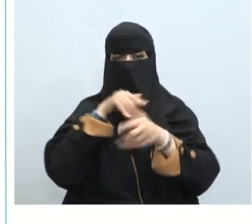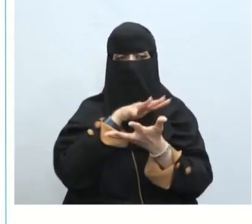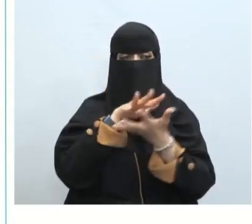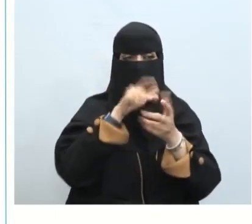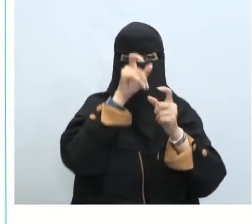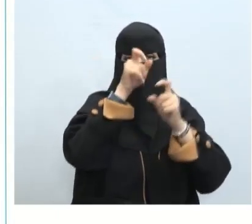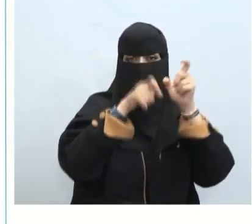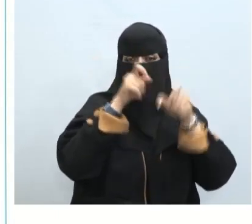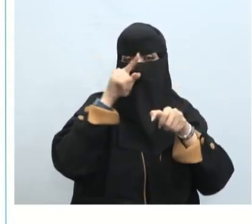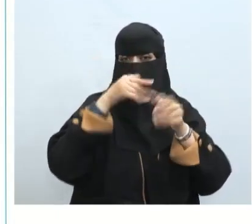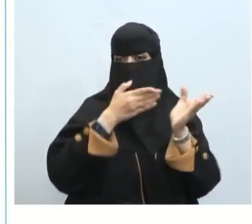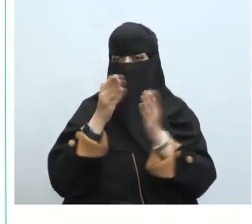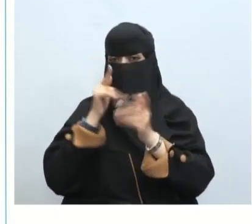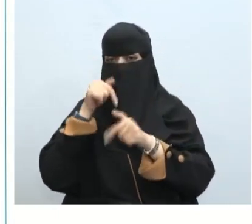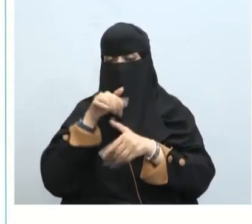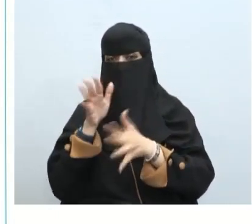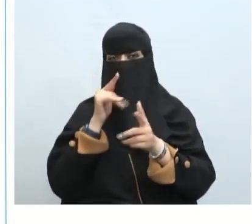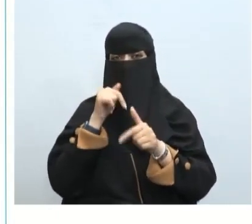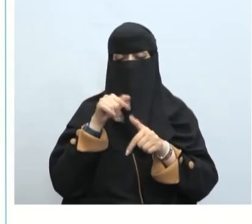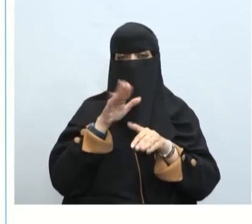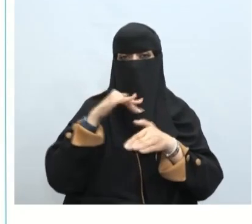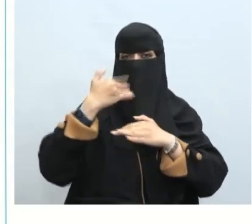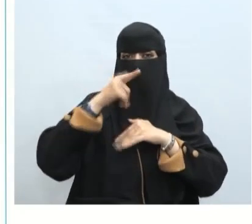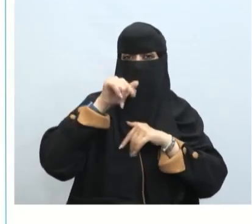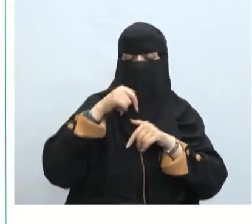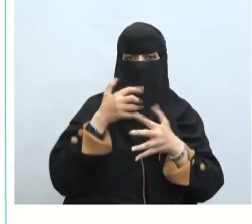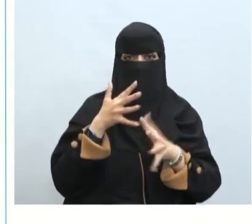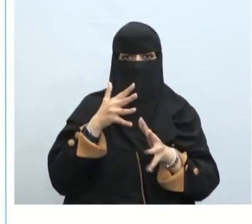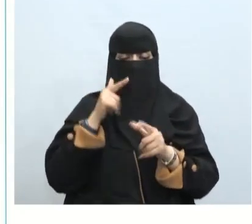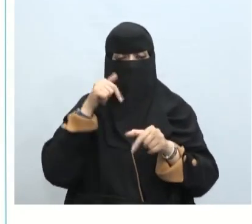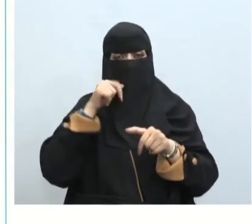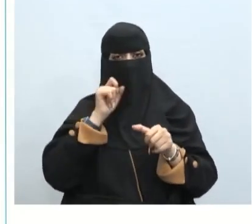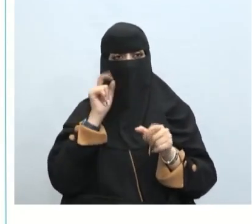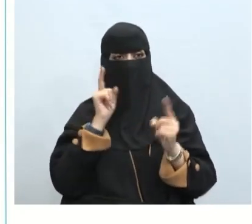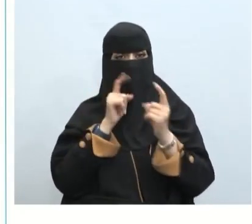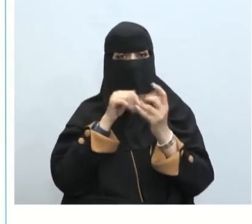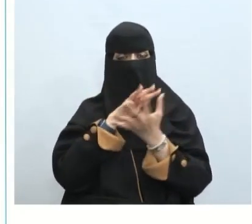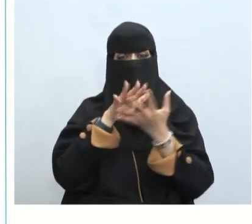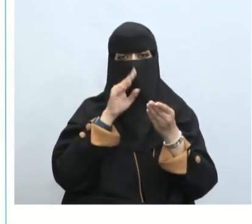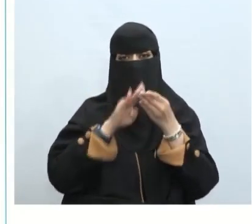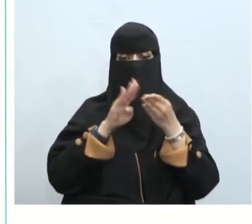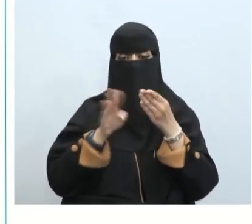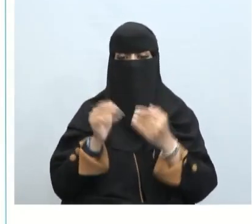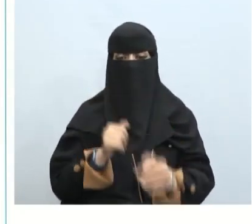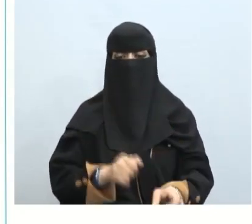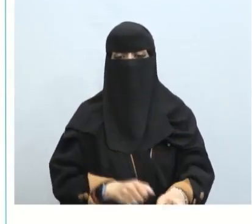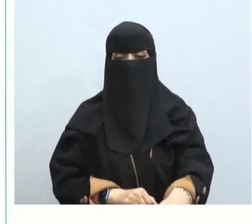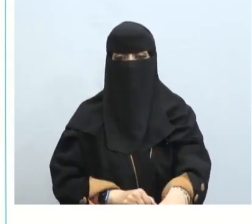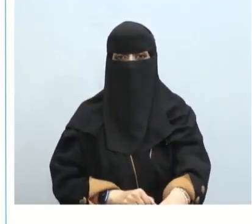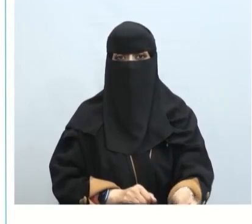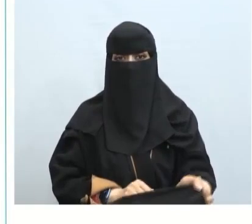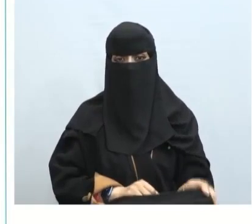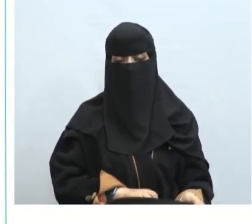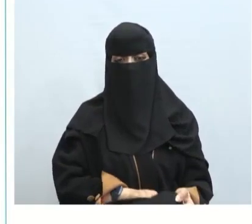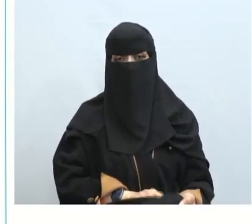لمرتاديه او الضرر بهم او يؤدي الى اخافتهم او تعريضهم للخطر هذه